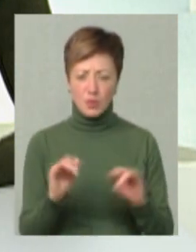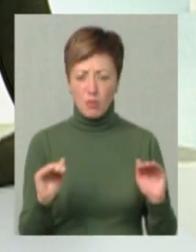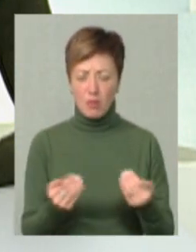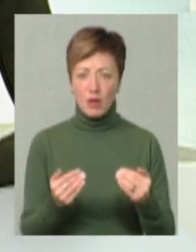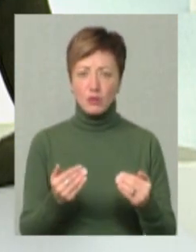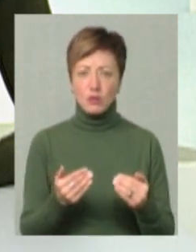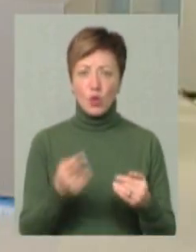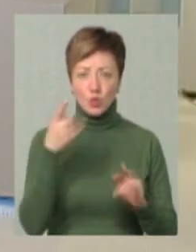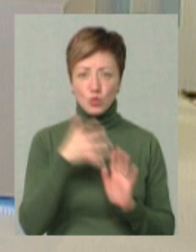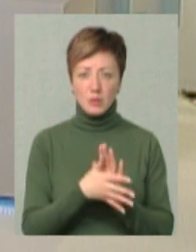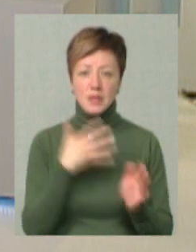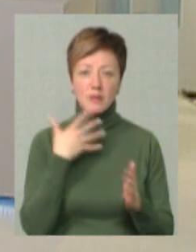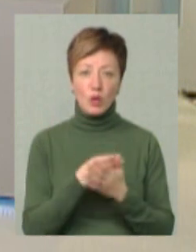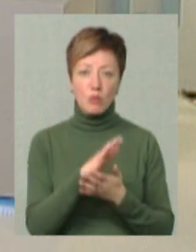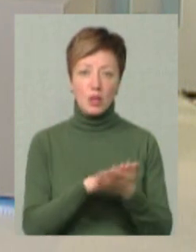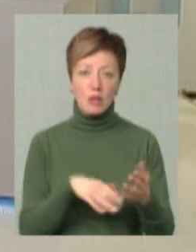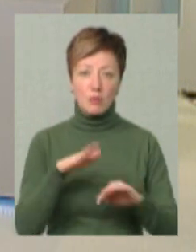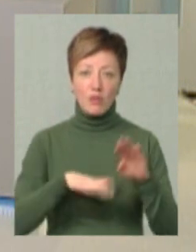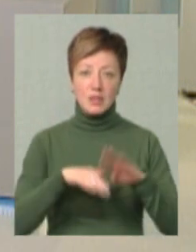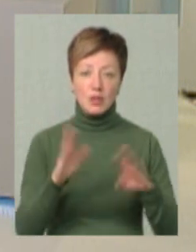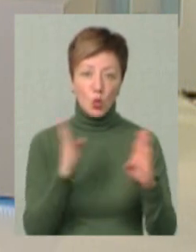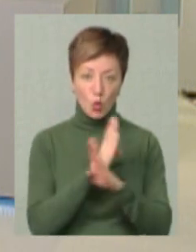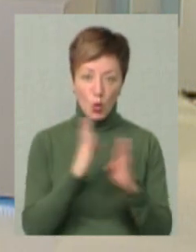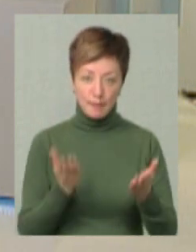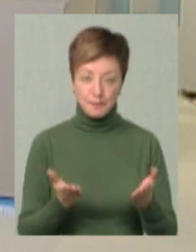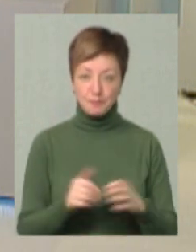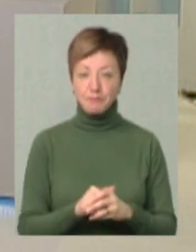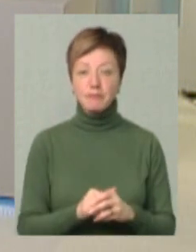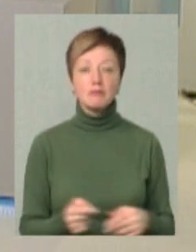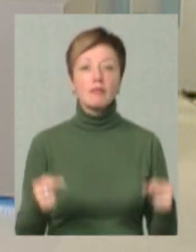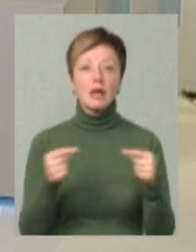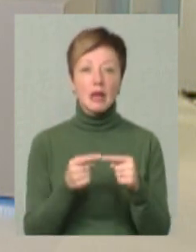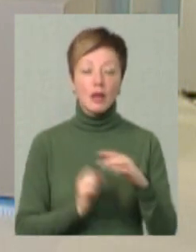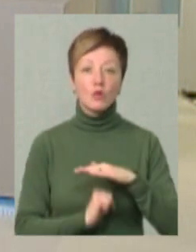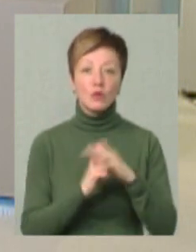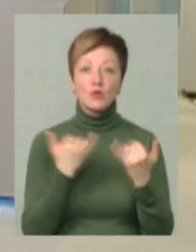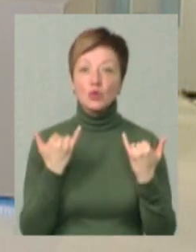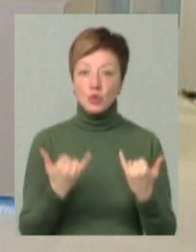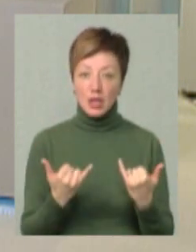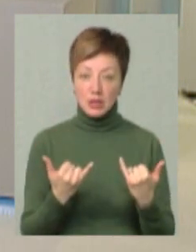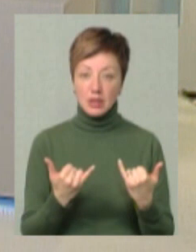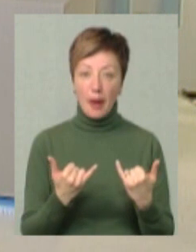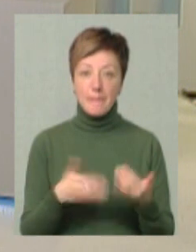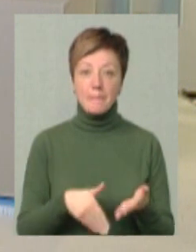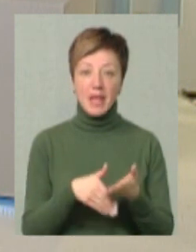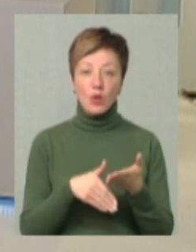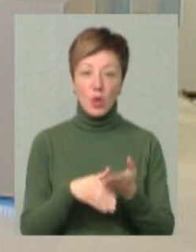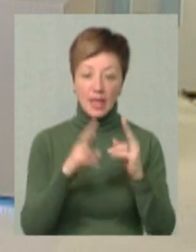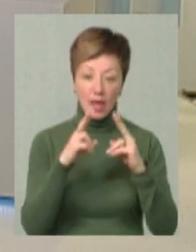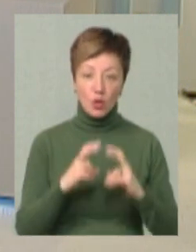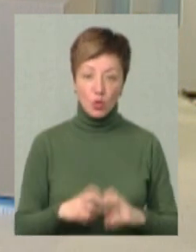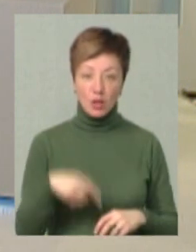обмежують, скажімо так, розуміння своєї подальшої професійної долі. Якраз на основі сучасних методик